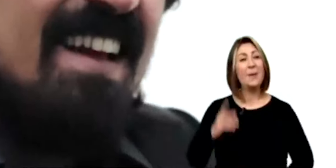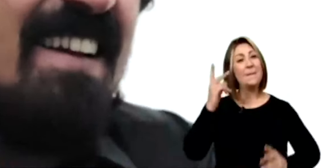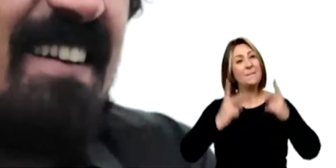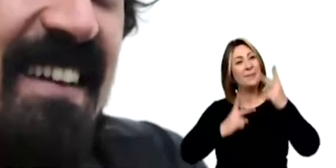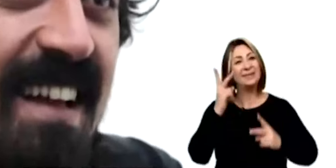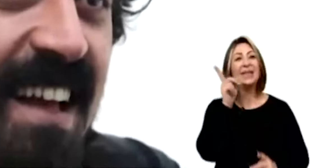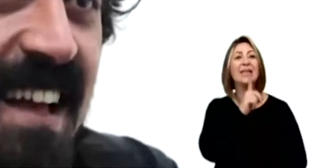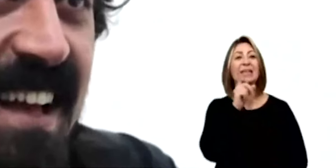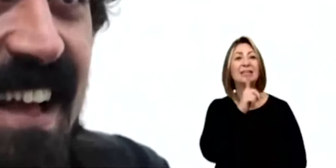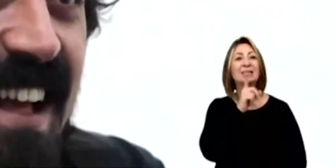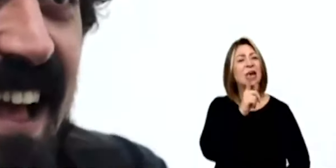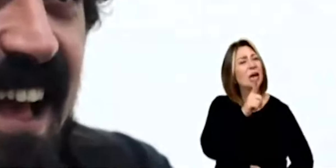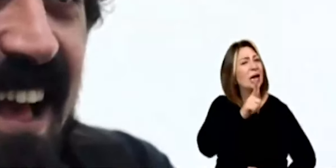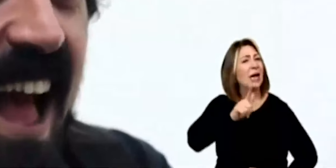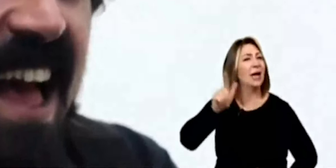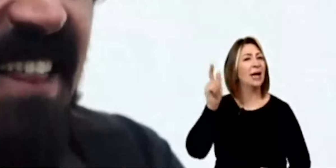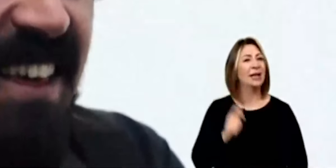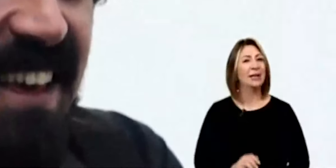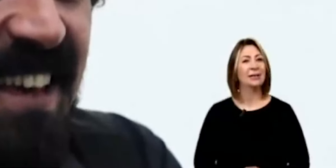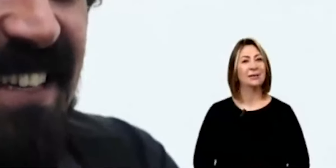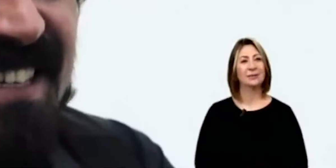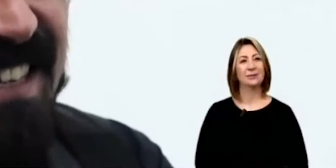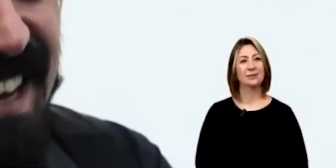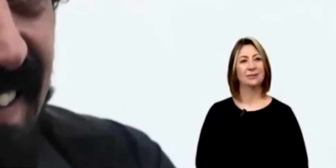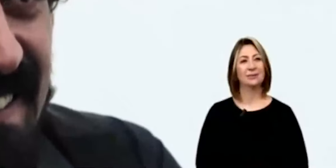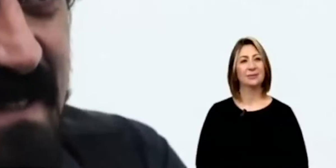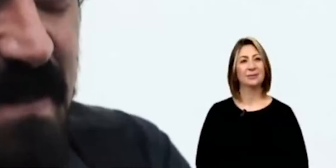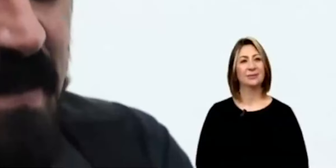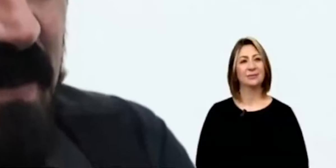Bazen İngilizce tiratlar attım. Hell is...